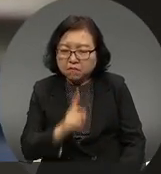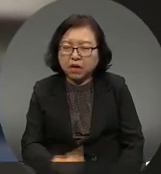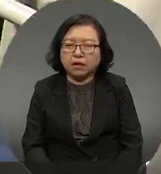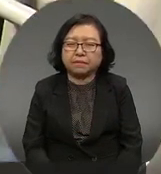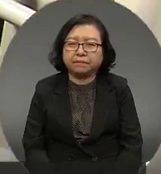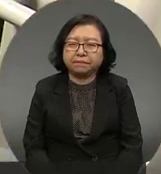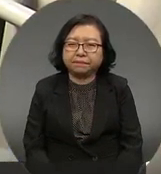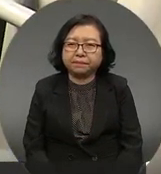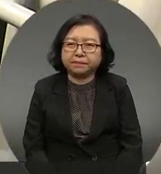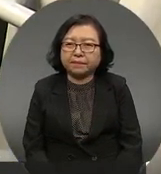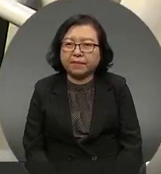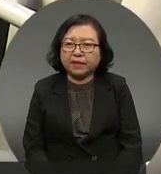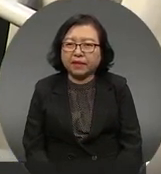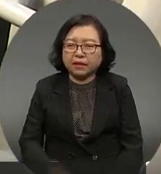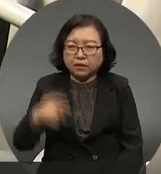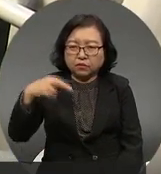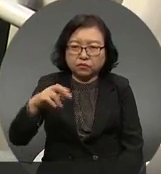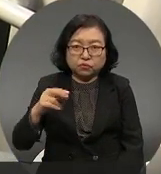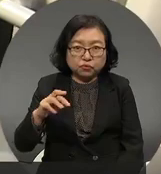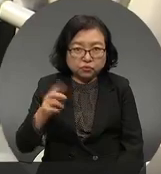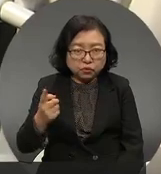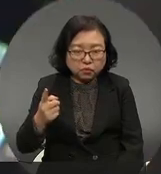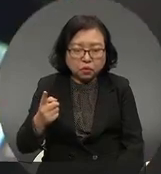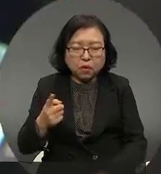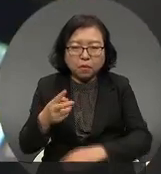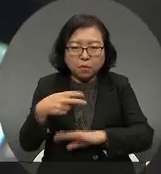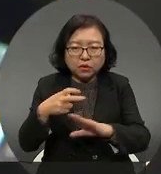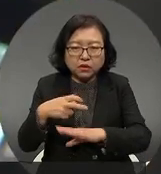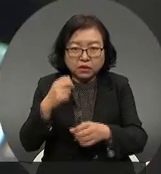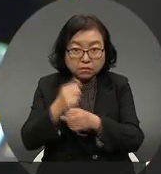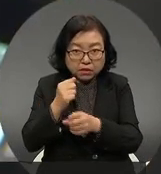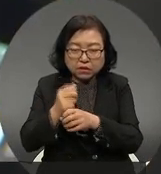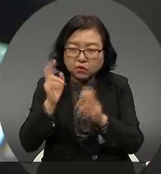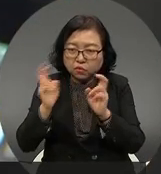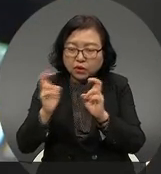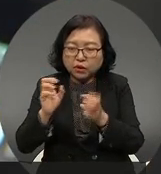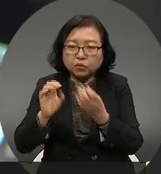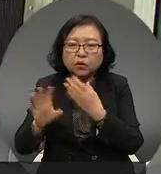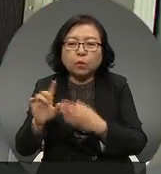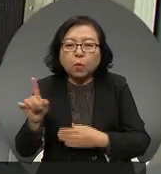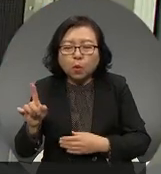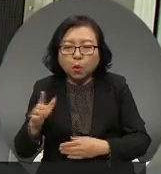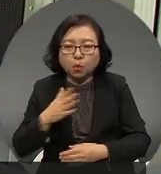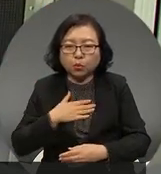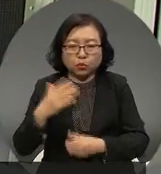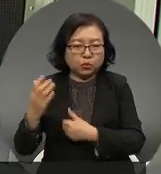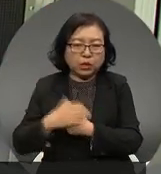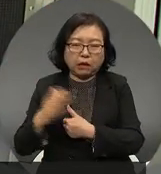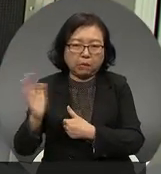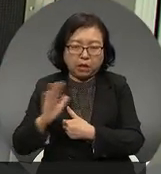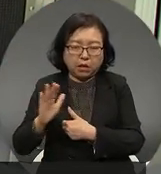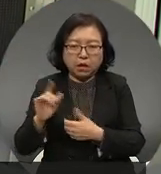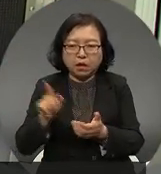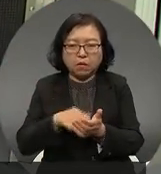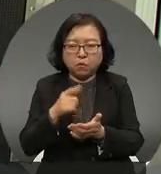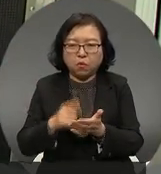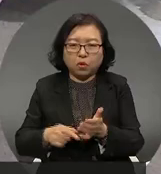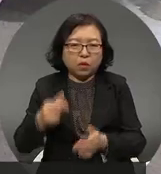거죠. 수소 전기 버스를 생산한 업체 역시 자신들의 책임이 아니라며 보상할 수 없다는